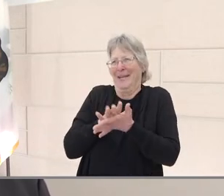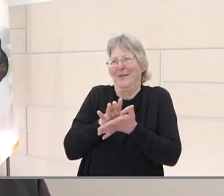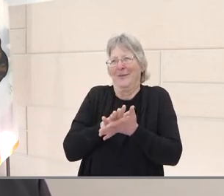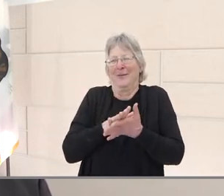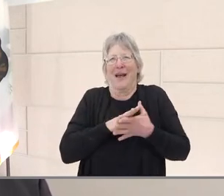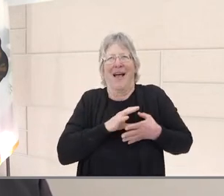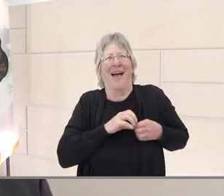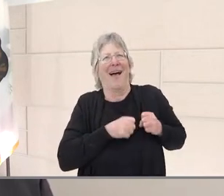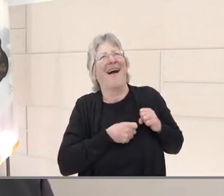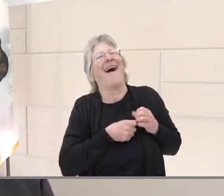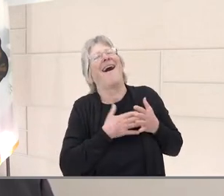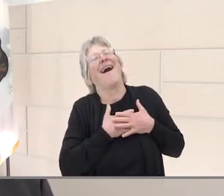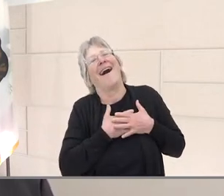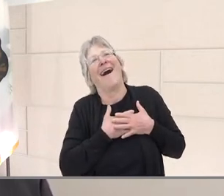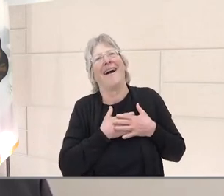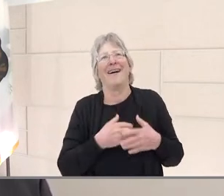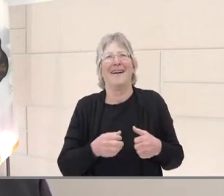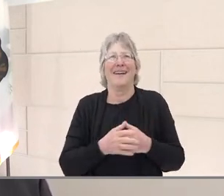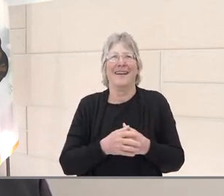សិស្ស